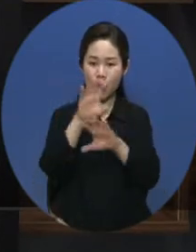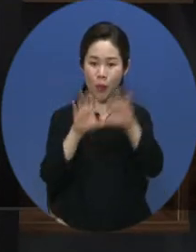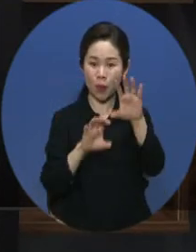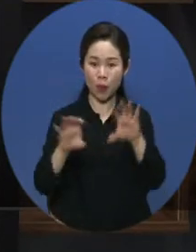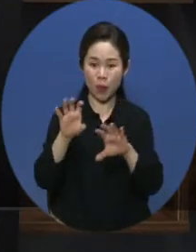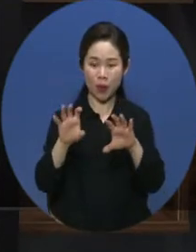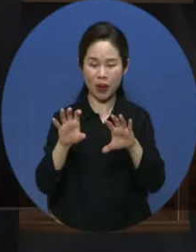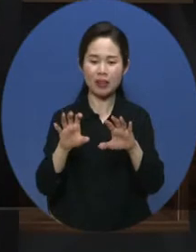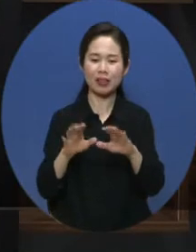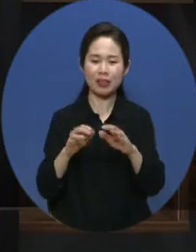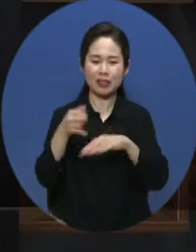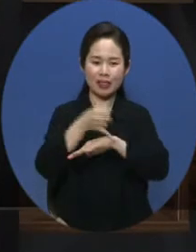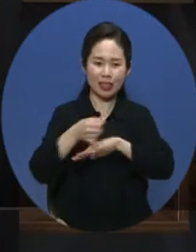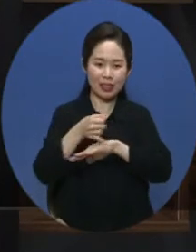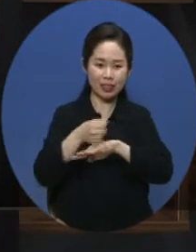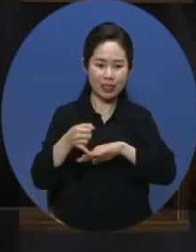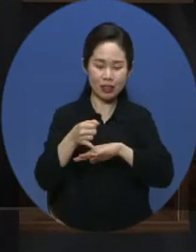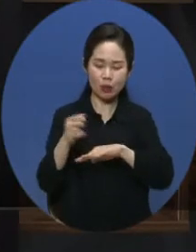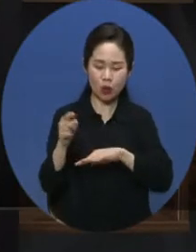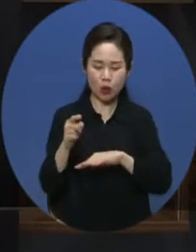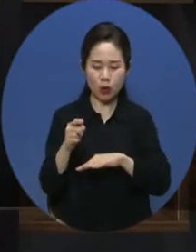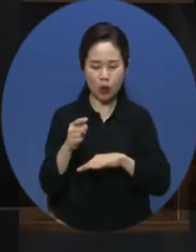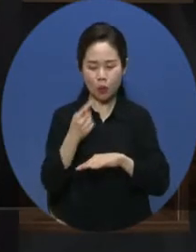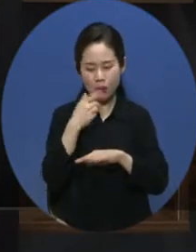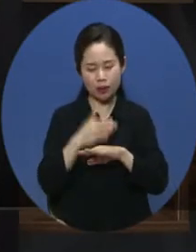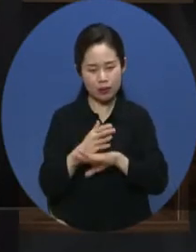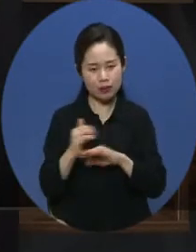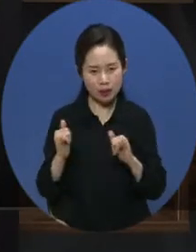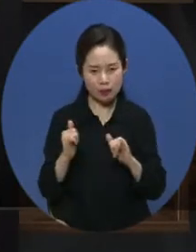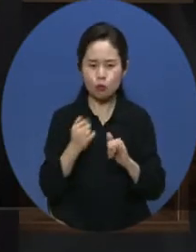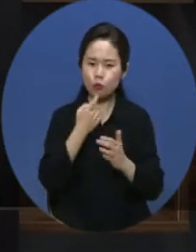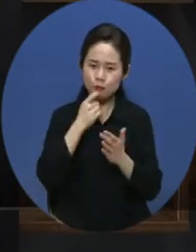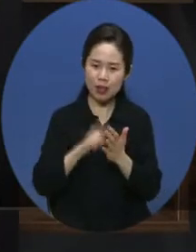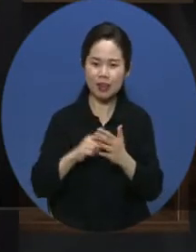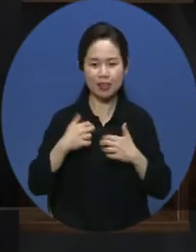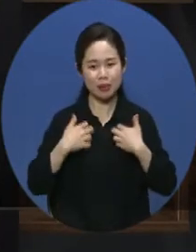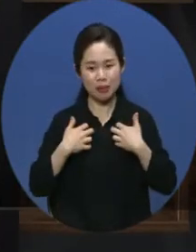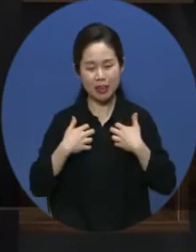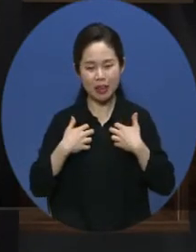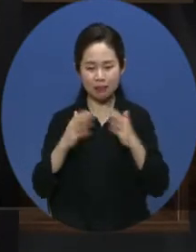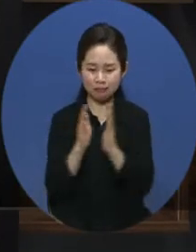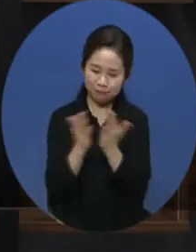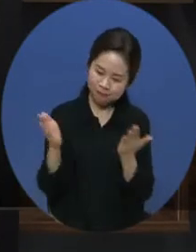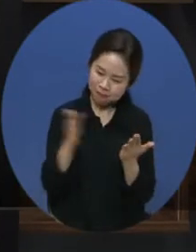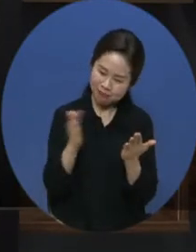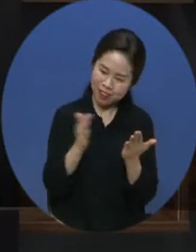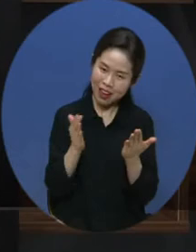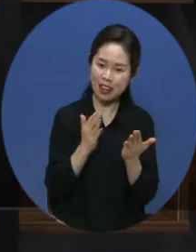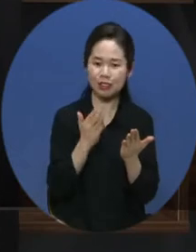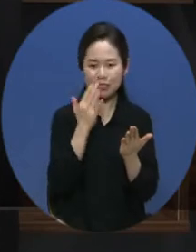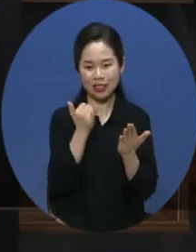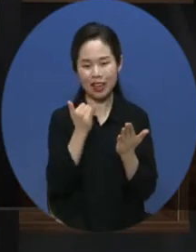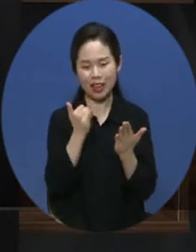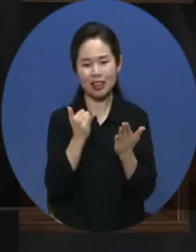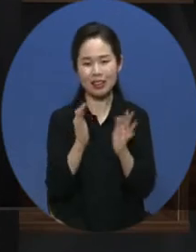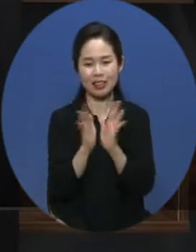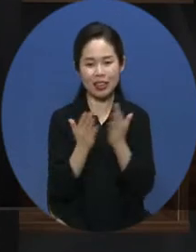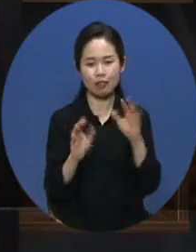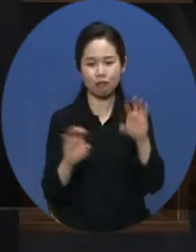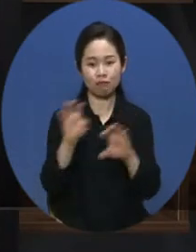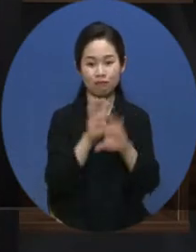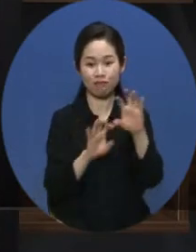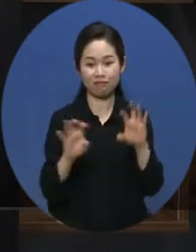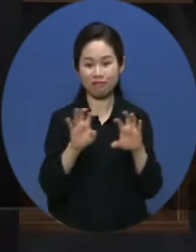이제 좀 느린 학습자들이 조금 더 쉽게 재미있게 읽을 수 있도록 배치를 하는 작업을 하게 되고